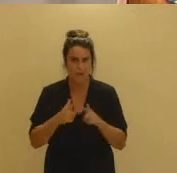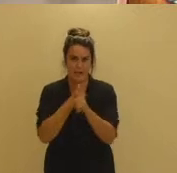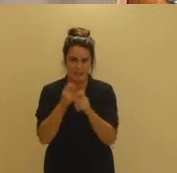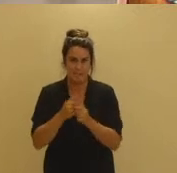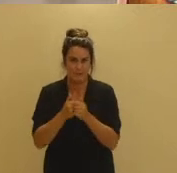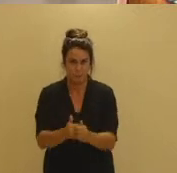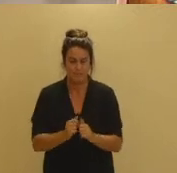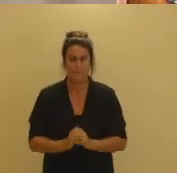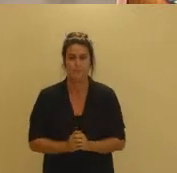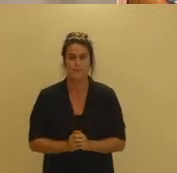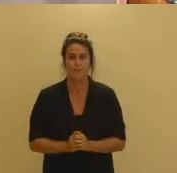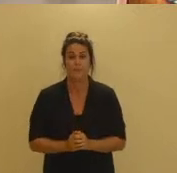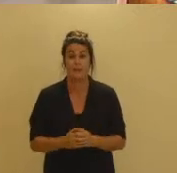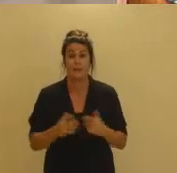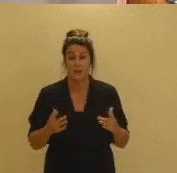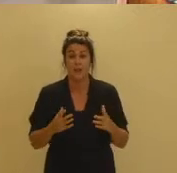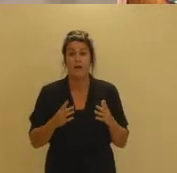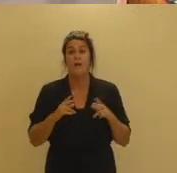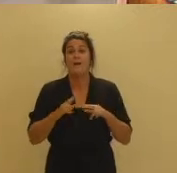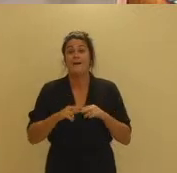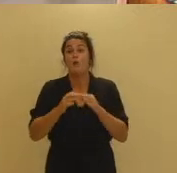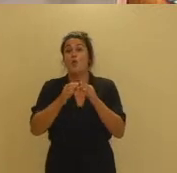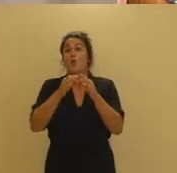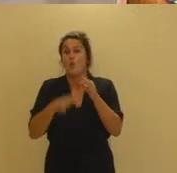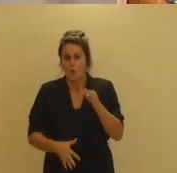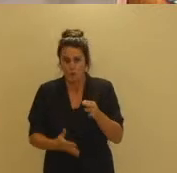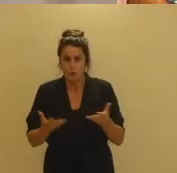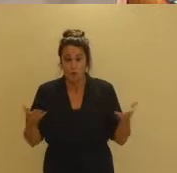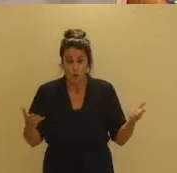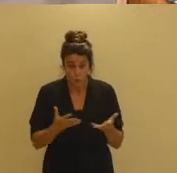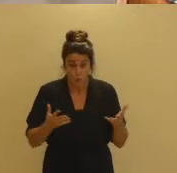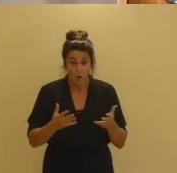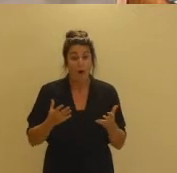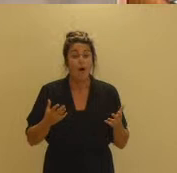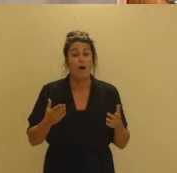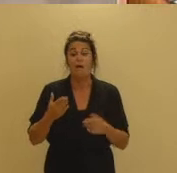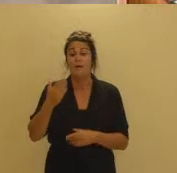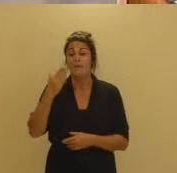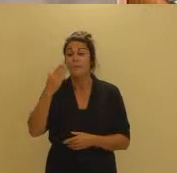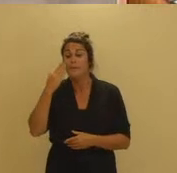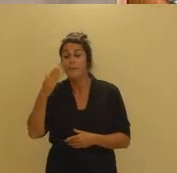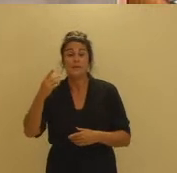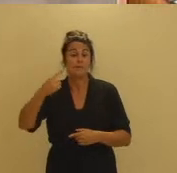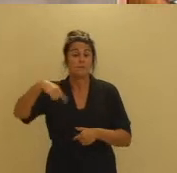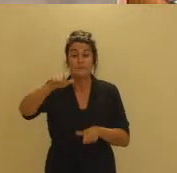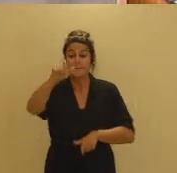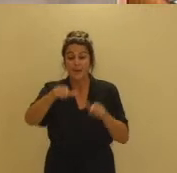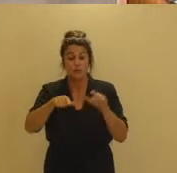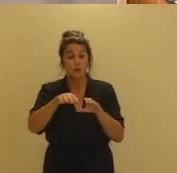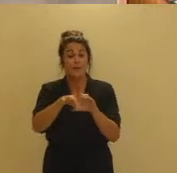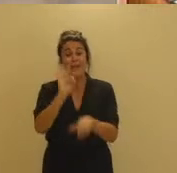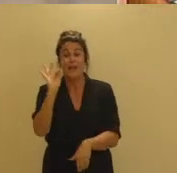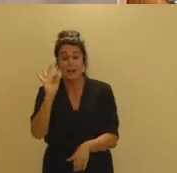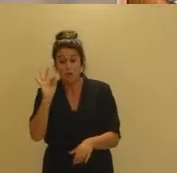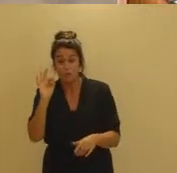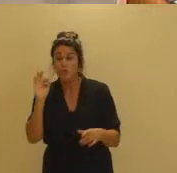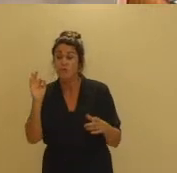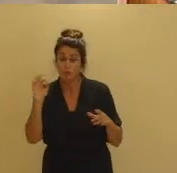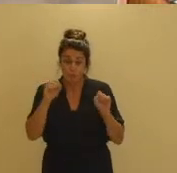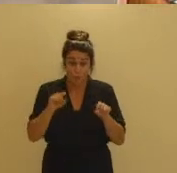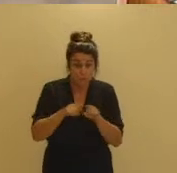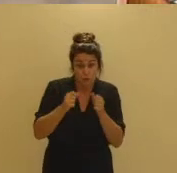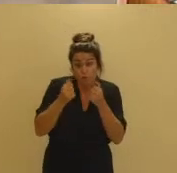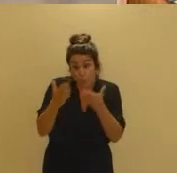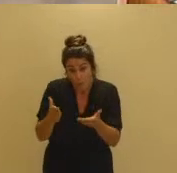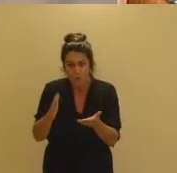me reste, pour conclure, à relayer l'invitation à tous les élus qui ne l'ont pas encore fait à adhérer individuellement à l'association Bidassoa